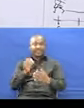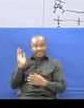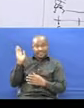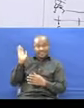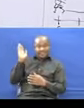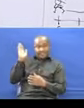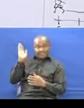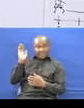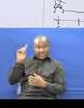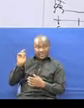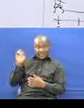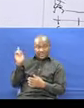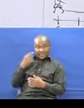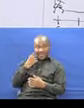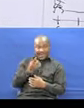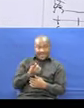sehemu gani